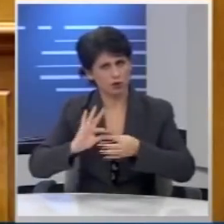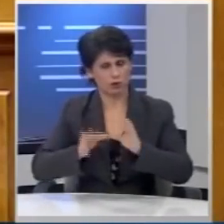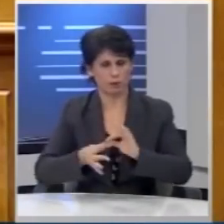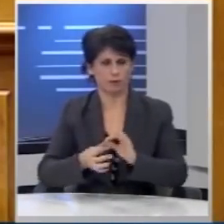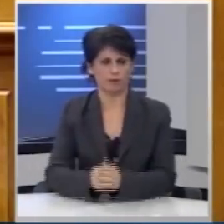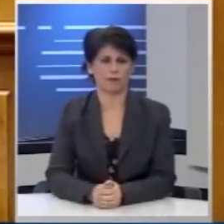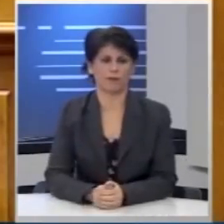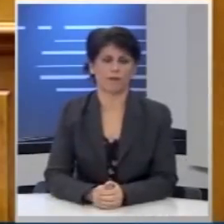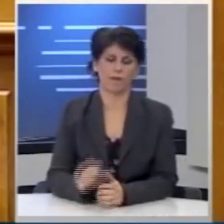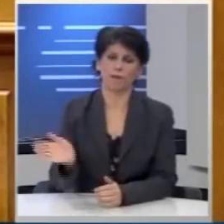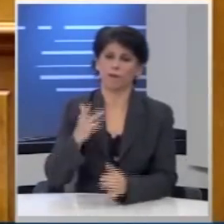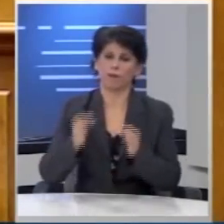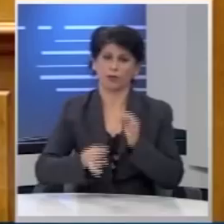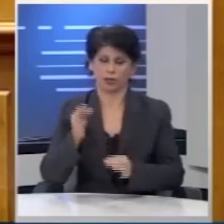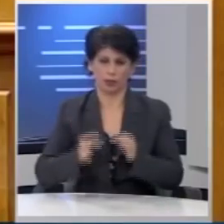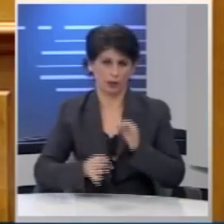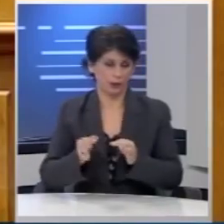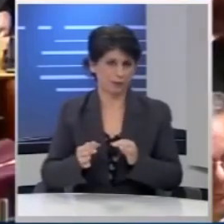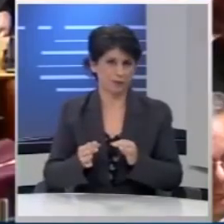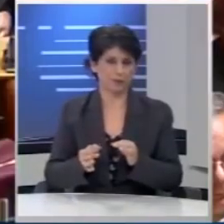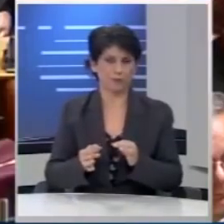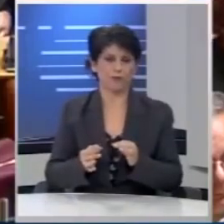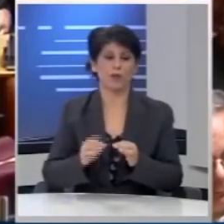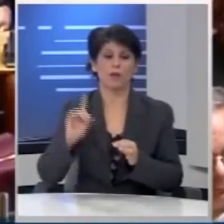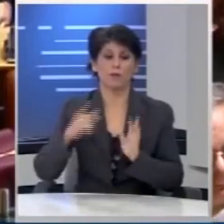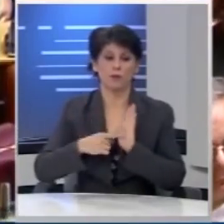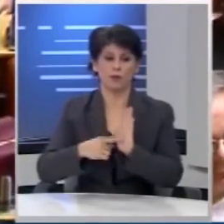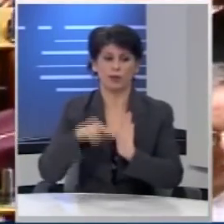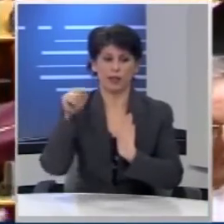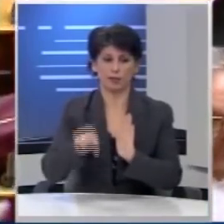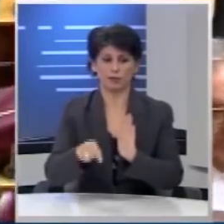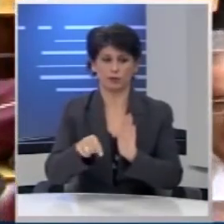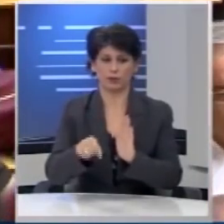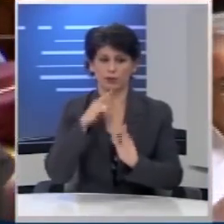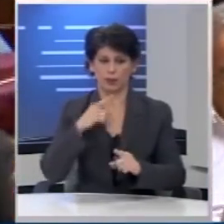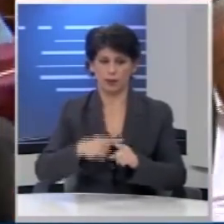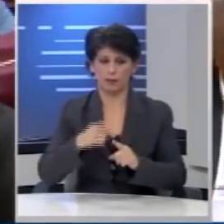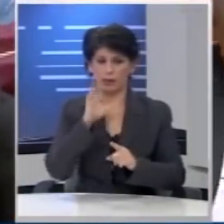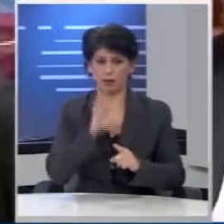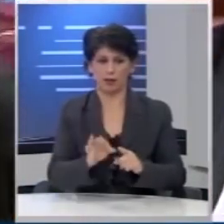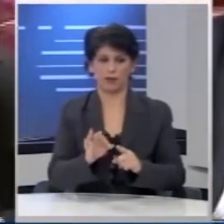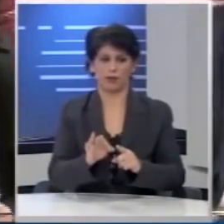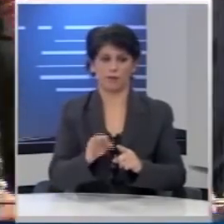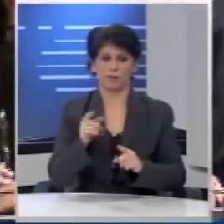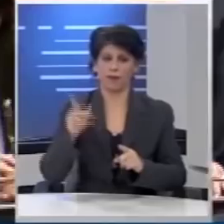ομίλων. Οποιαδήποτε συζήτηση η οποία δεν φωτίζει αυτή την απλή αλήθεια είναι σε τελευταία